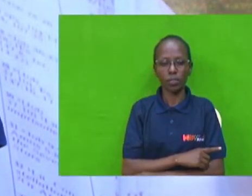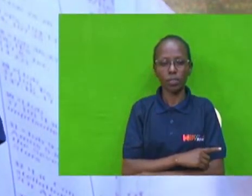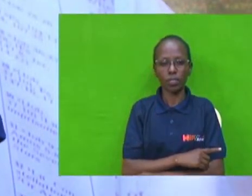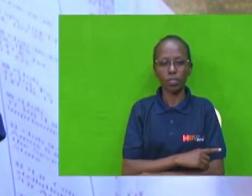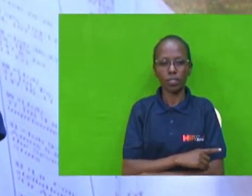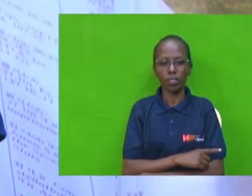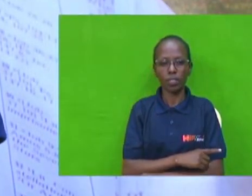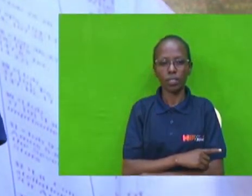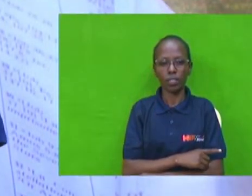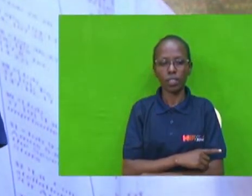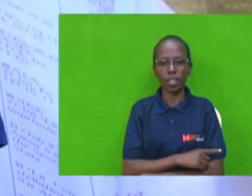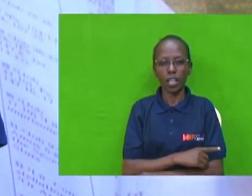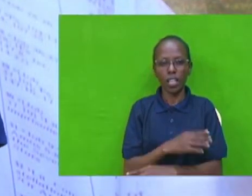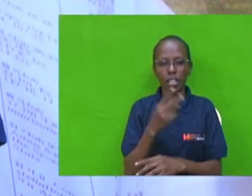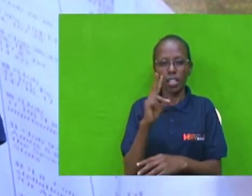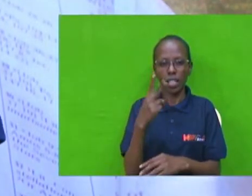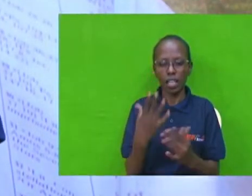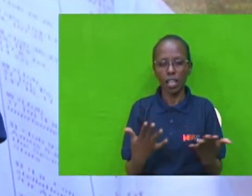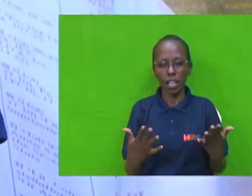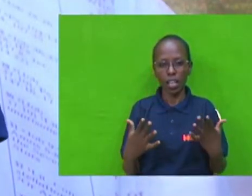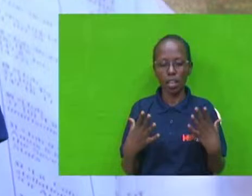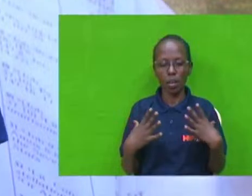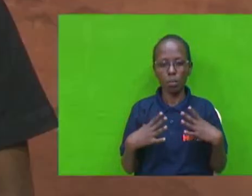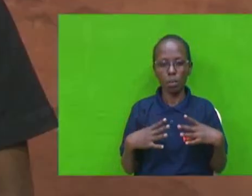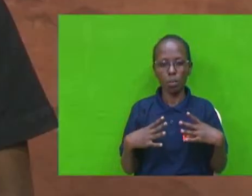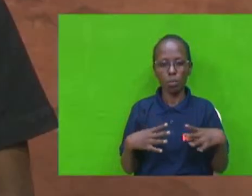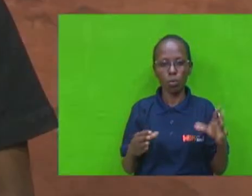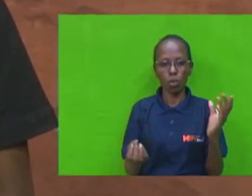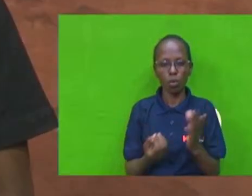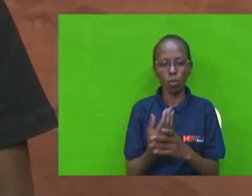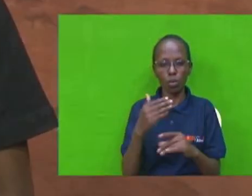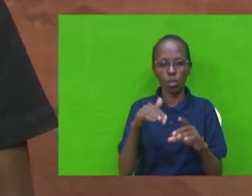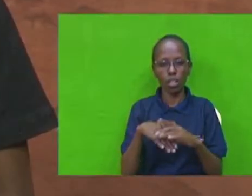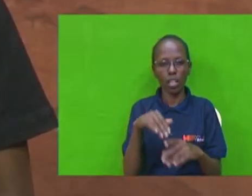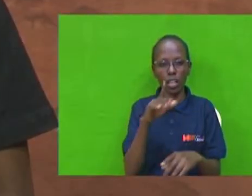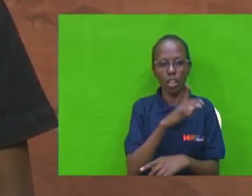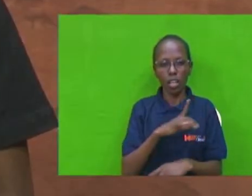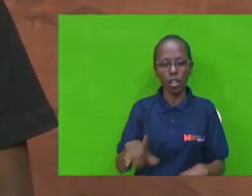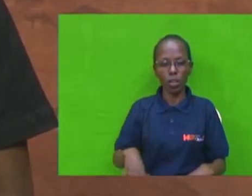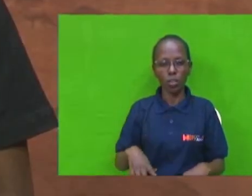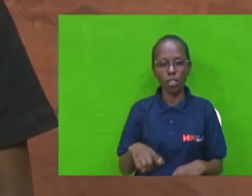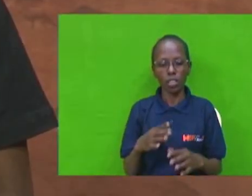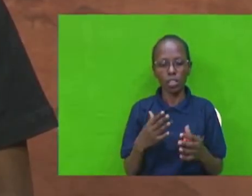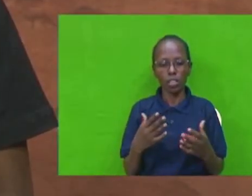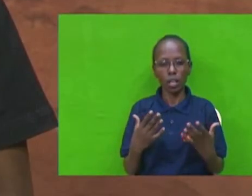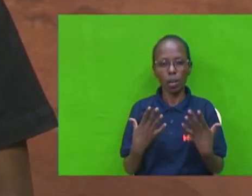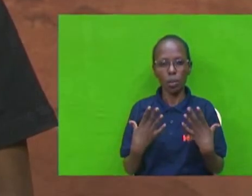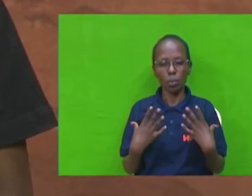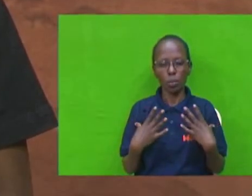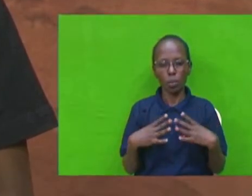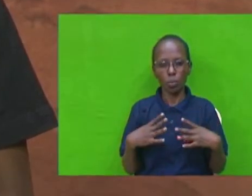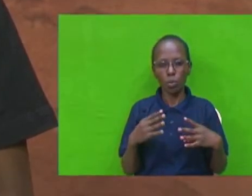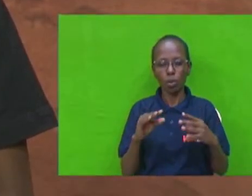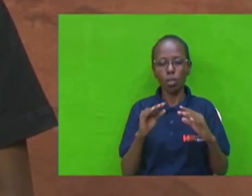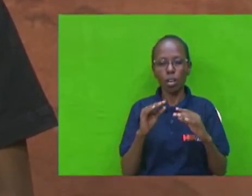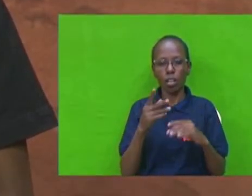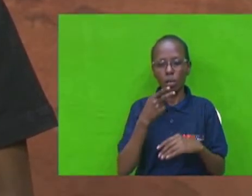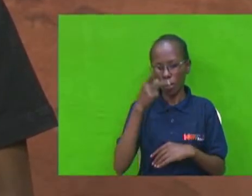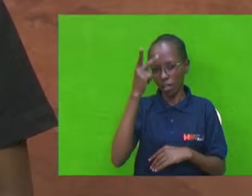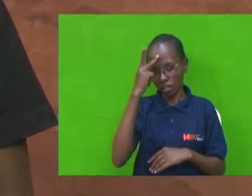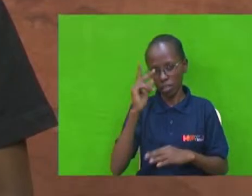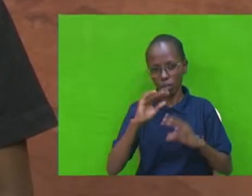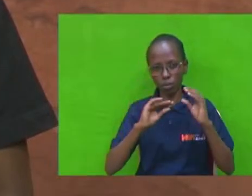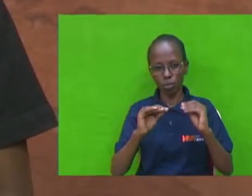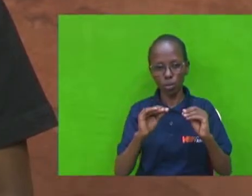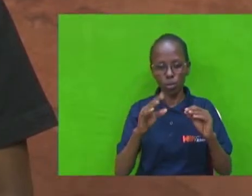pili, watoto ambao wamelelewa katika kicho cha Bwana, lazima ni watoto ambao wameona baba yao akiwafundisha maombi, mafundisho kusoma neno la